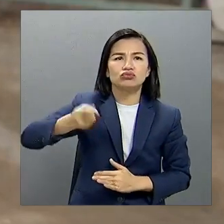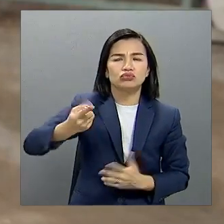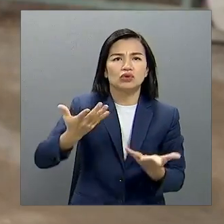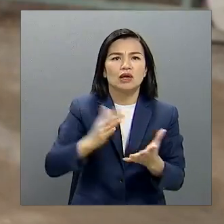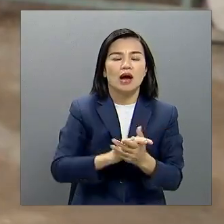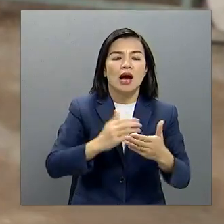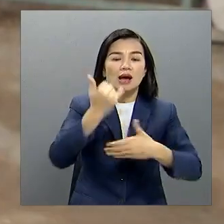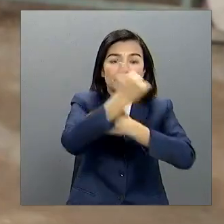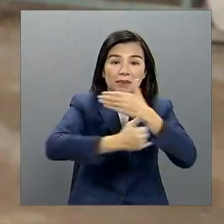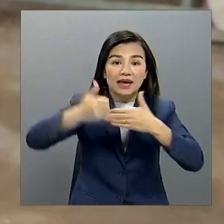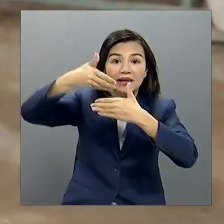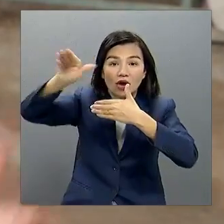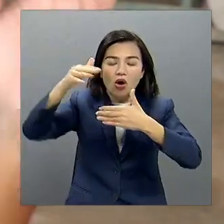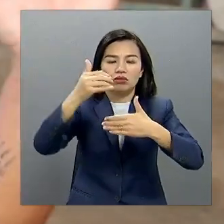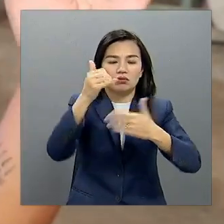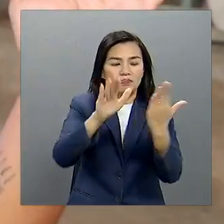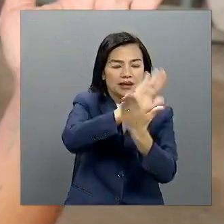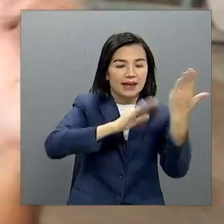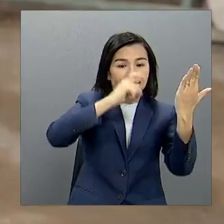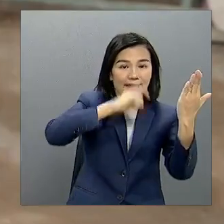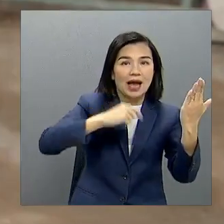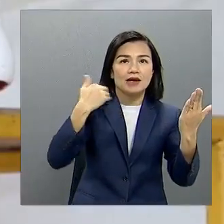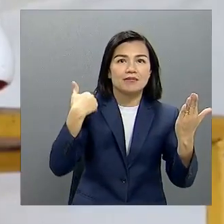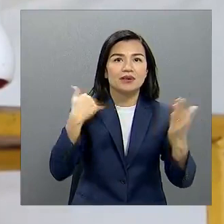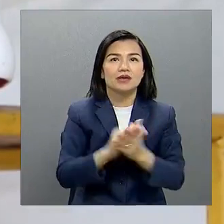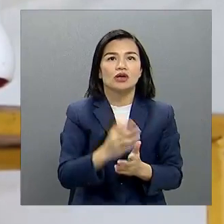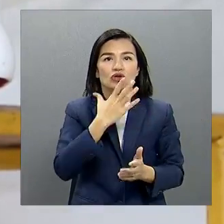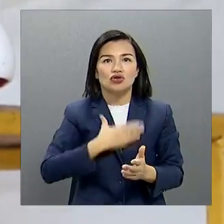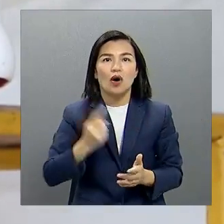ประเทศด้วยครับผมช่วงนี้คนจะนิยมเป็นงานทำเก่าแบบนี้มากที่สุดครับผม